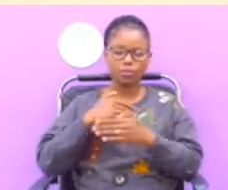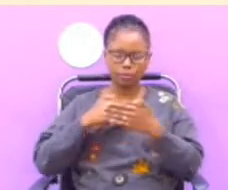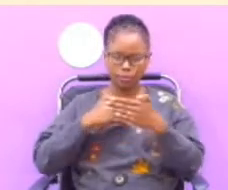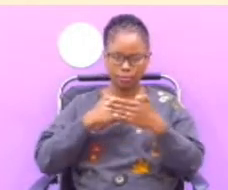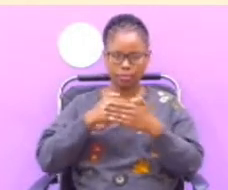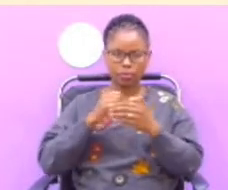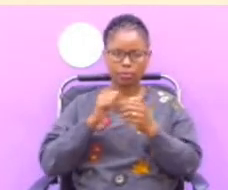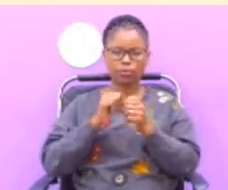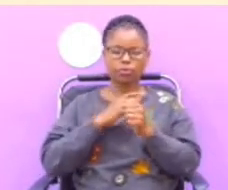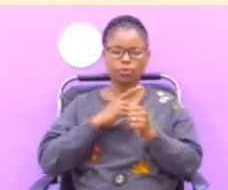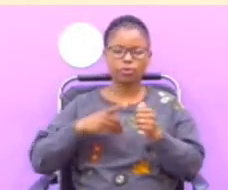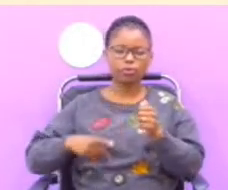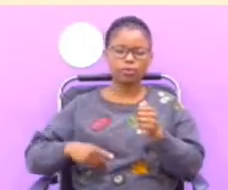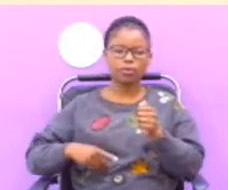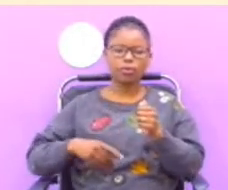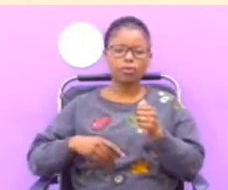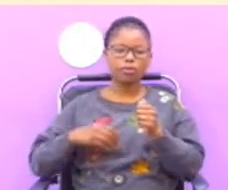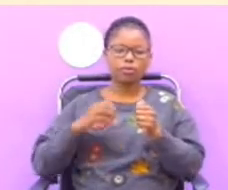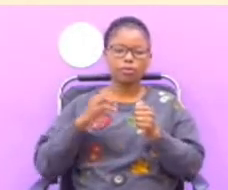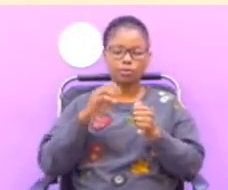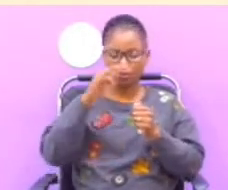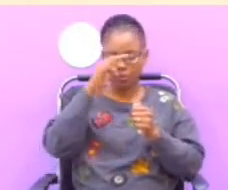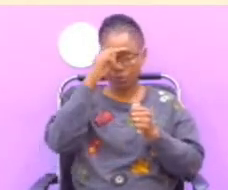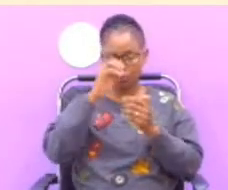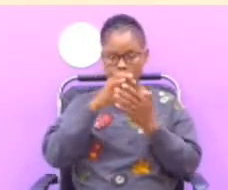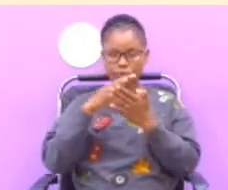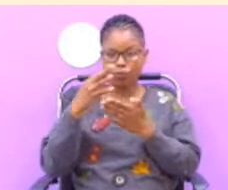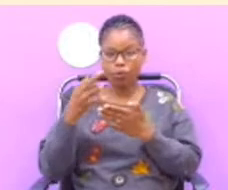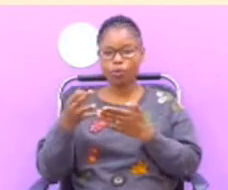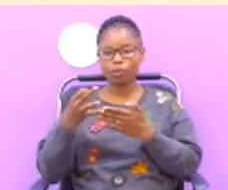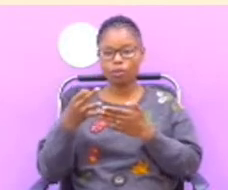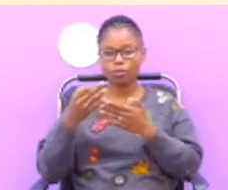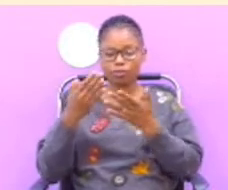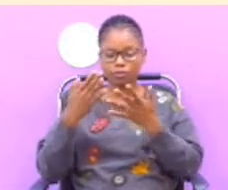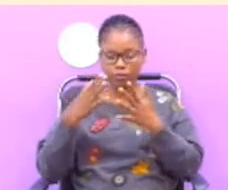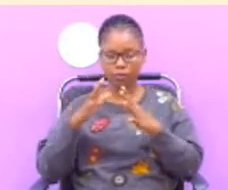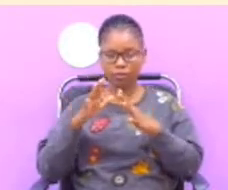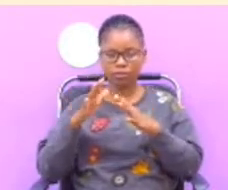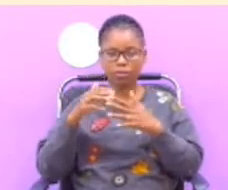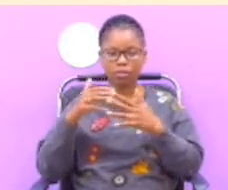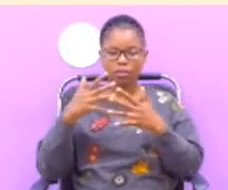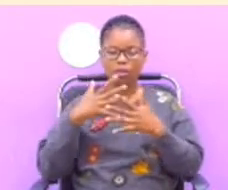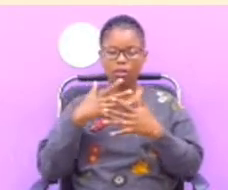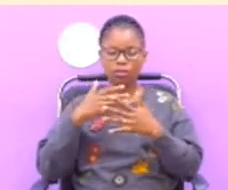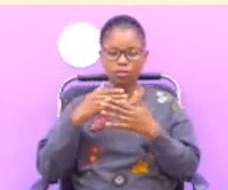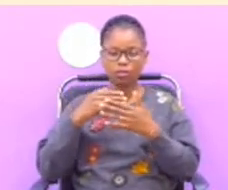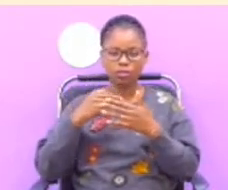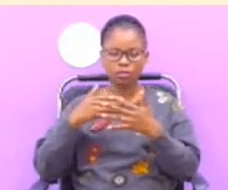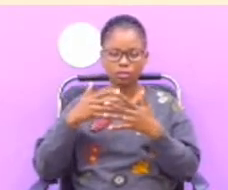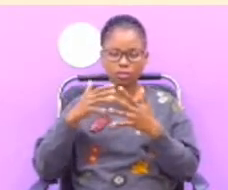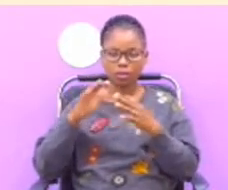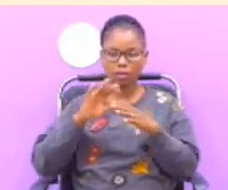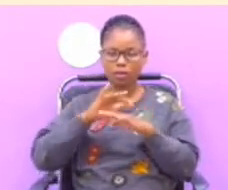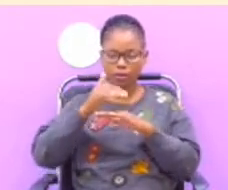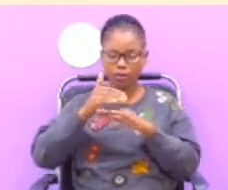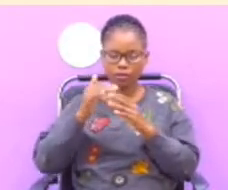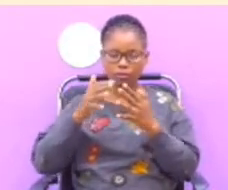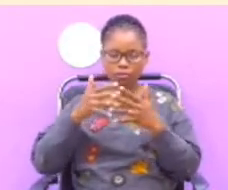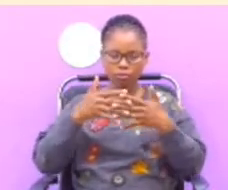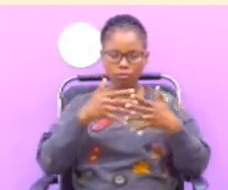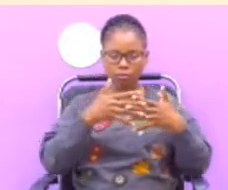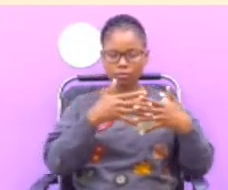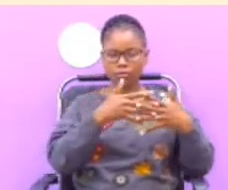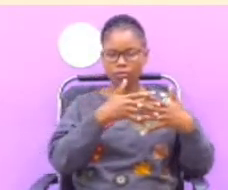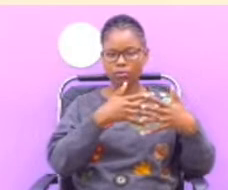Daudi ona tondũ kĩgwĩte na ndĩgĩthinge mĩanya njũkĩrie mwomokanĩro ũcio